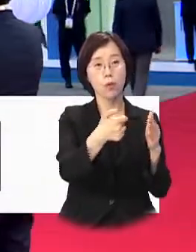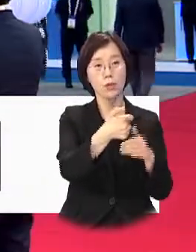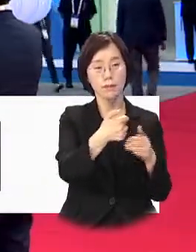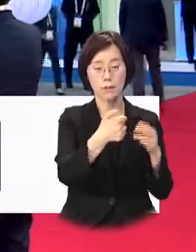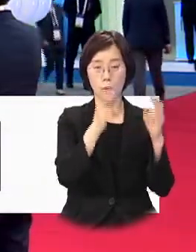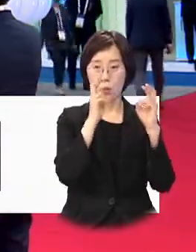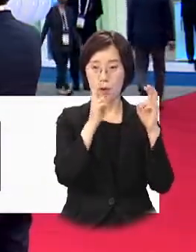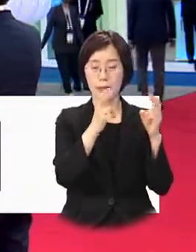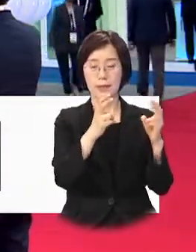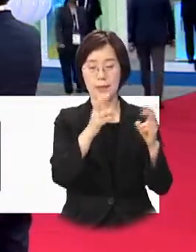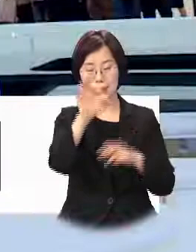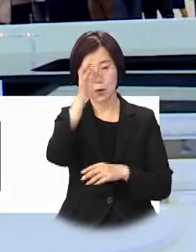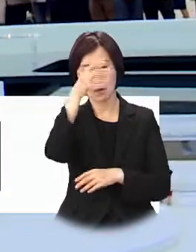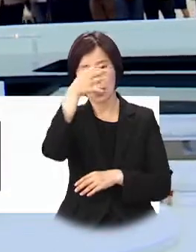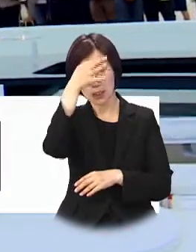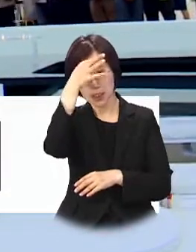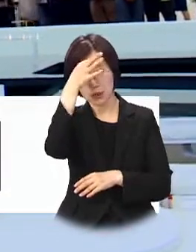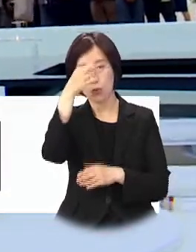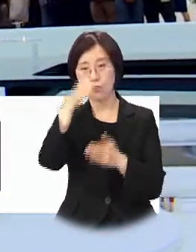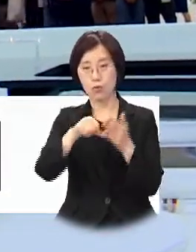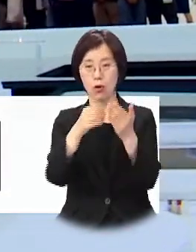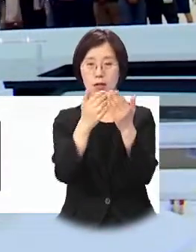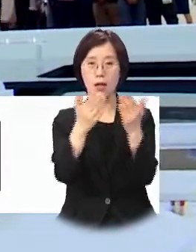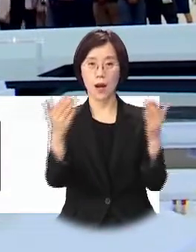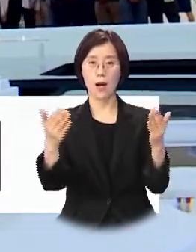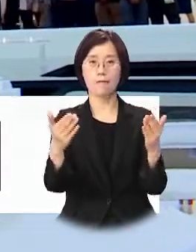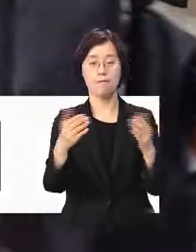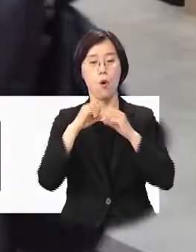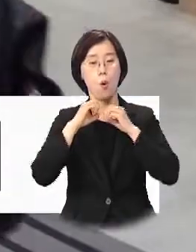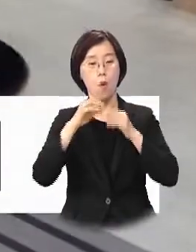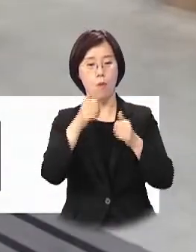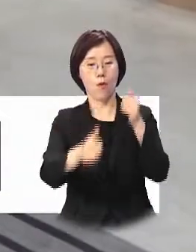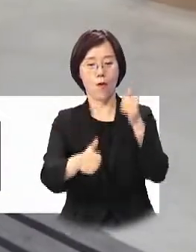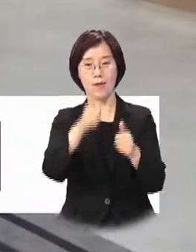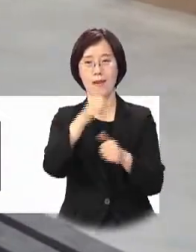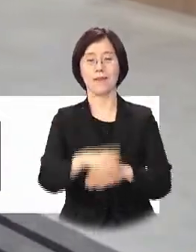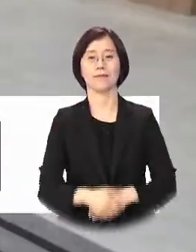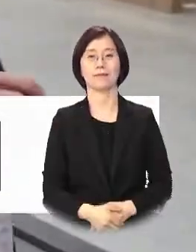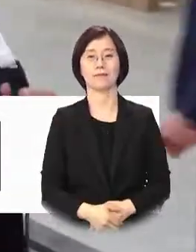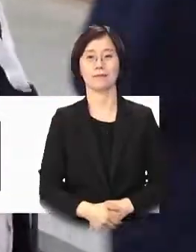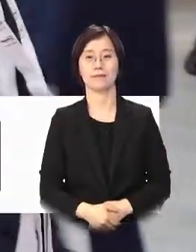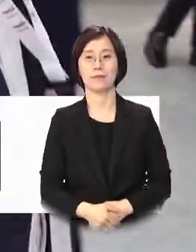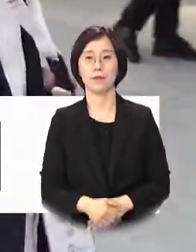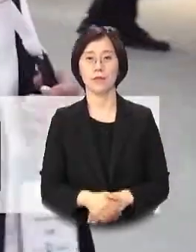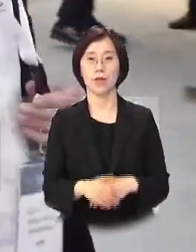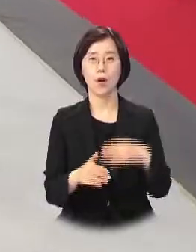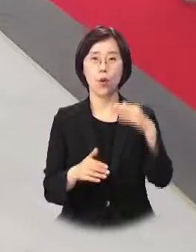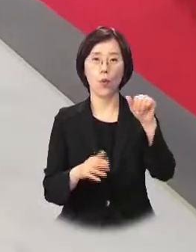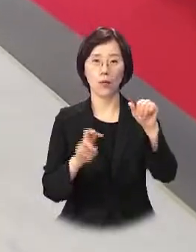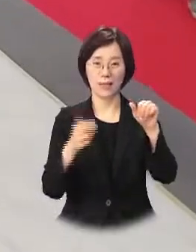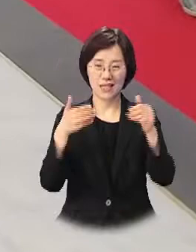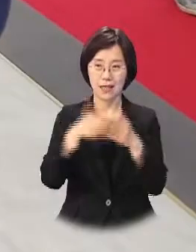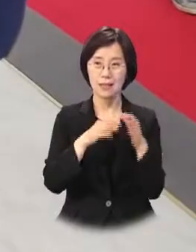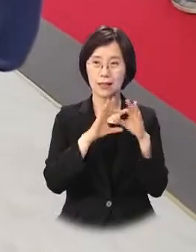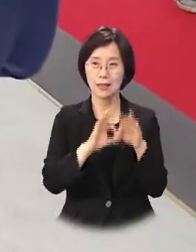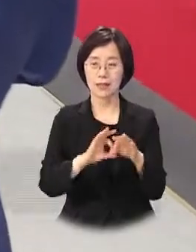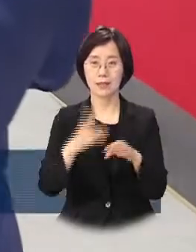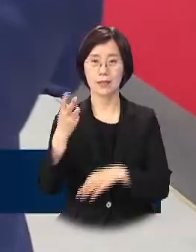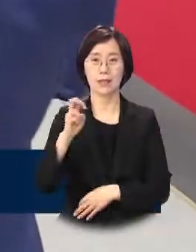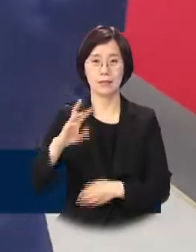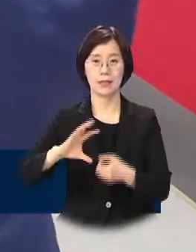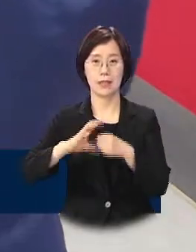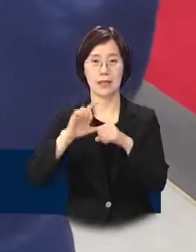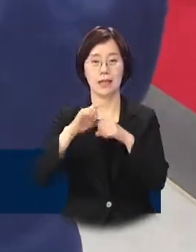기업들이 첨단 기술과 장비를 선보여 마케팅 경쟁을 펼칩니다. 오는 27일까지 이어지는